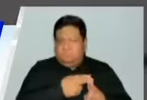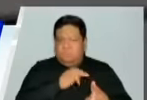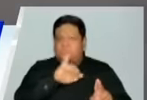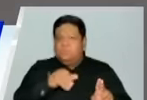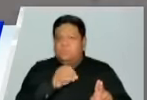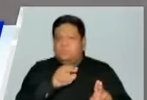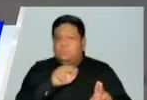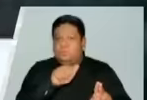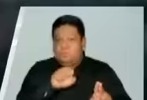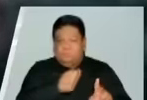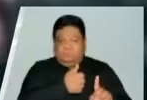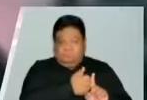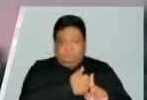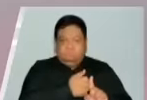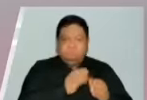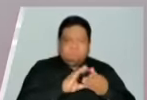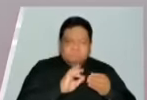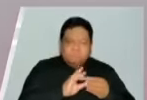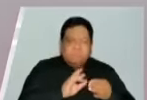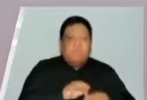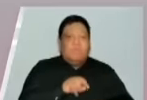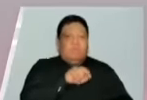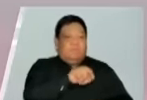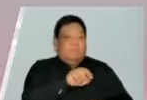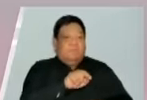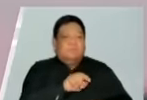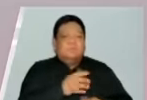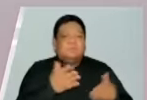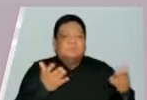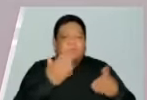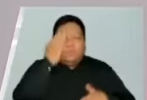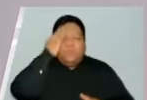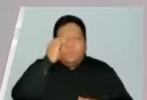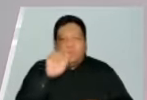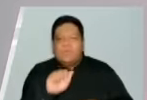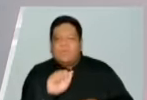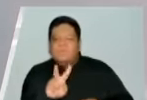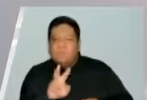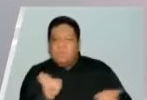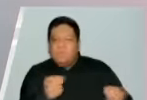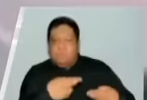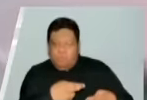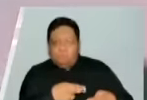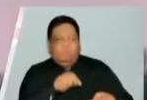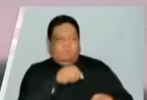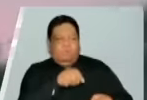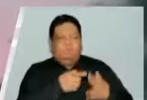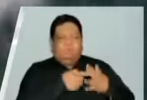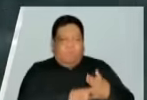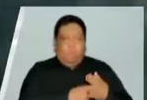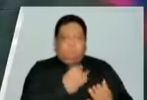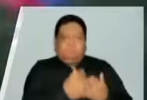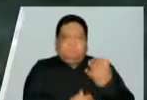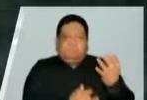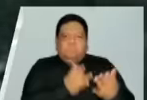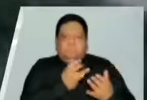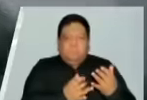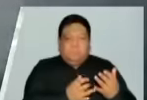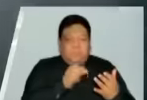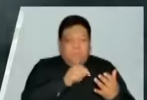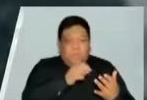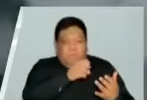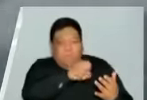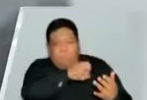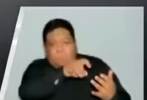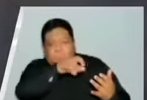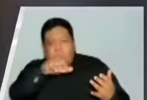of Medicine ng ospital. Na-contain naman, no? Kaya lang siyempre pumasok yung usok sa ward 1 and 2, pati sa taas yung